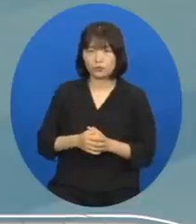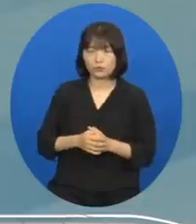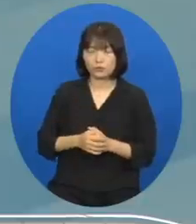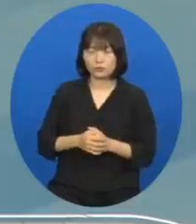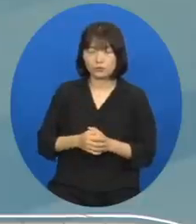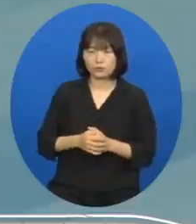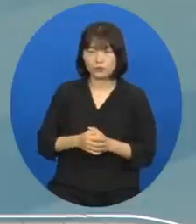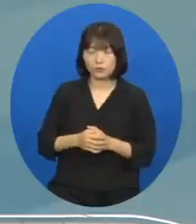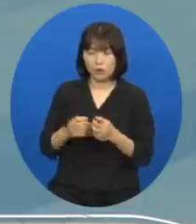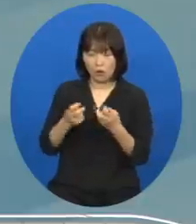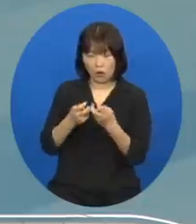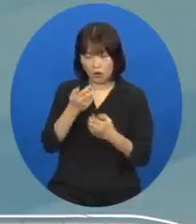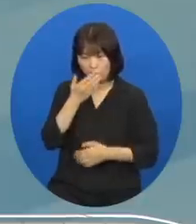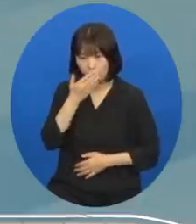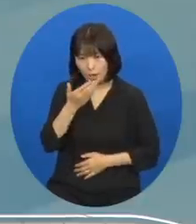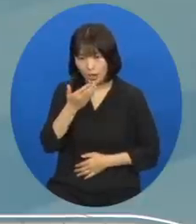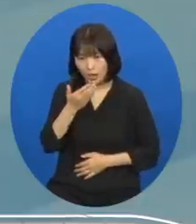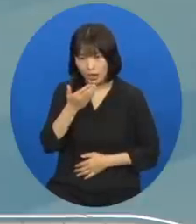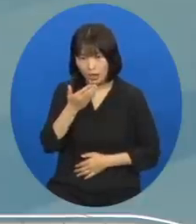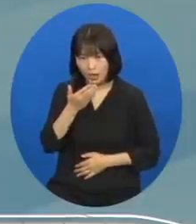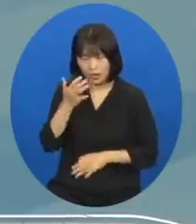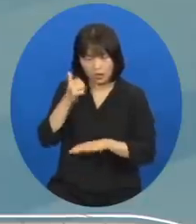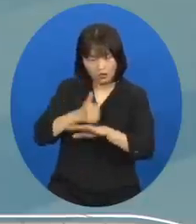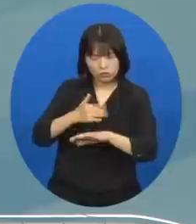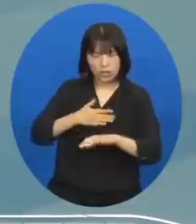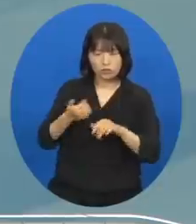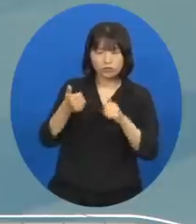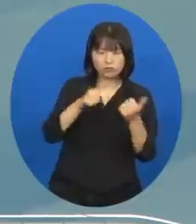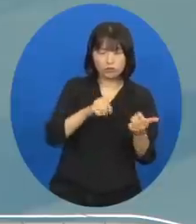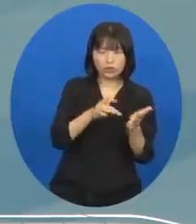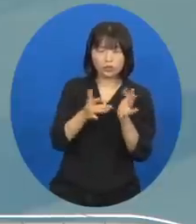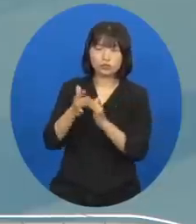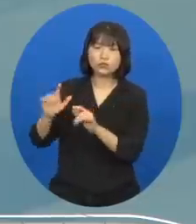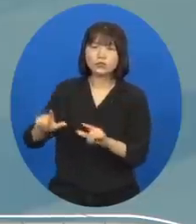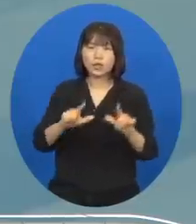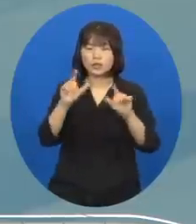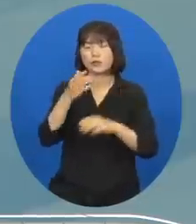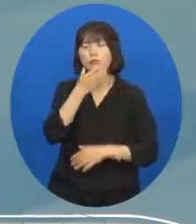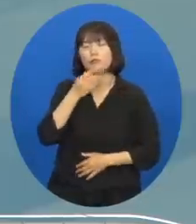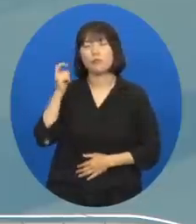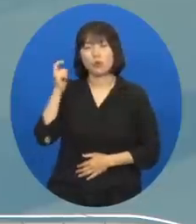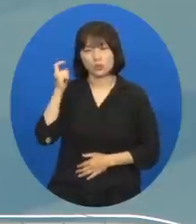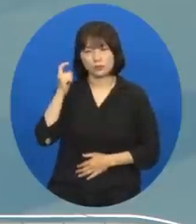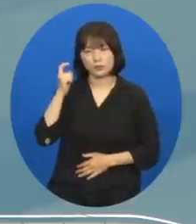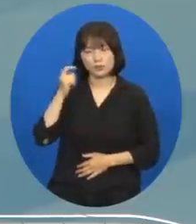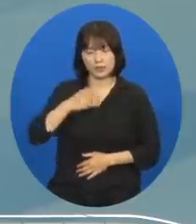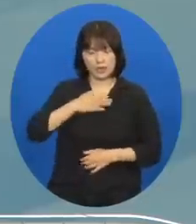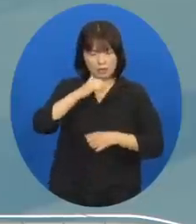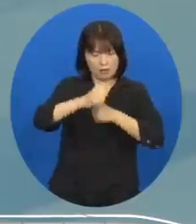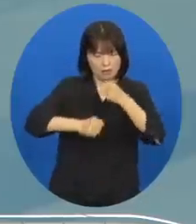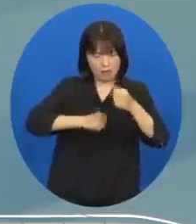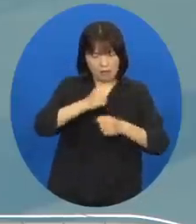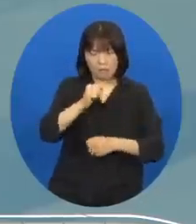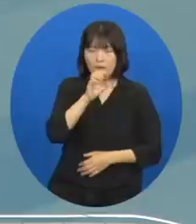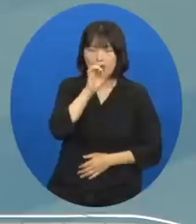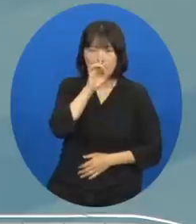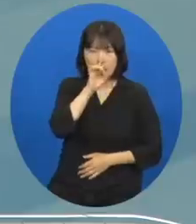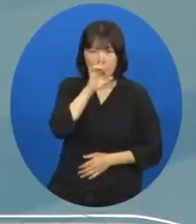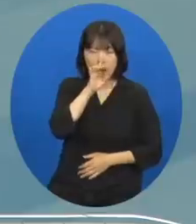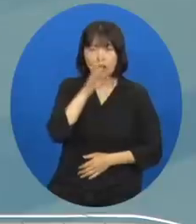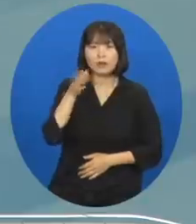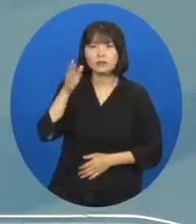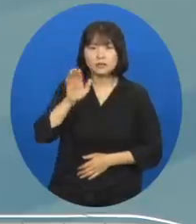가능합니까? 그게 나는 죽고 예수로 사는 복음이에요. 내 마음으로는 안 되지만